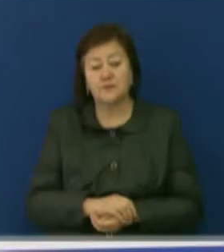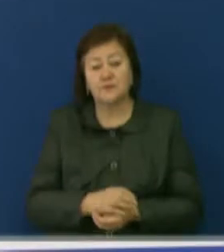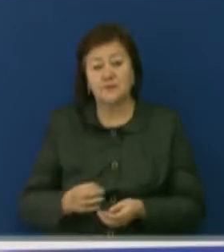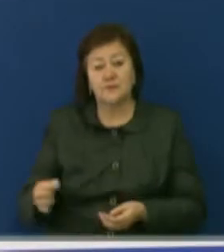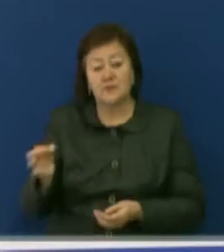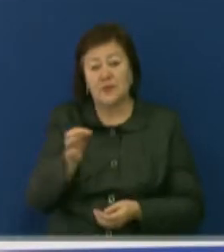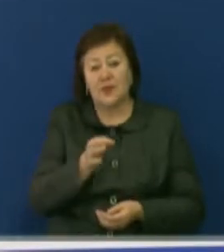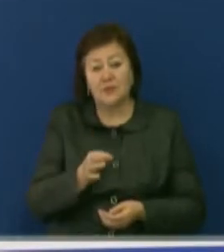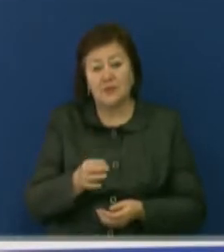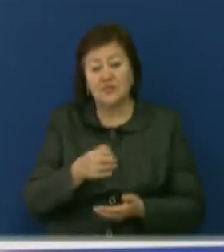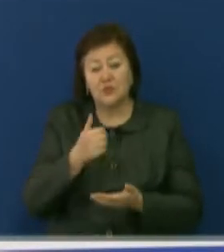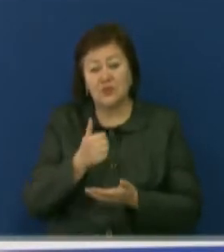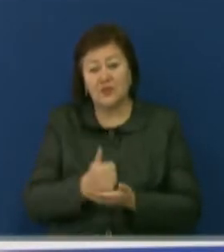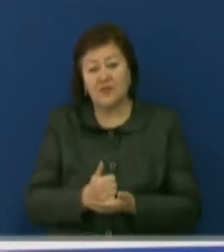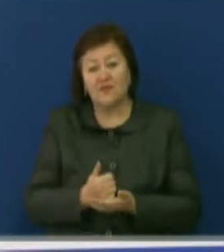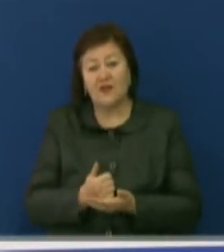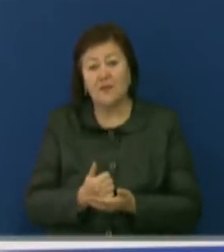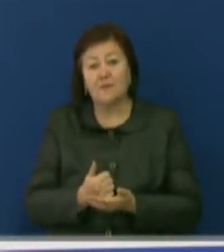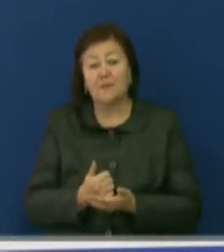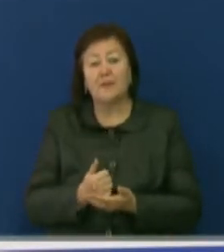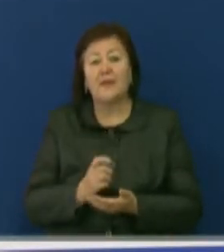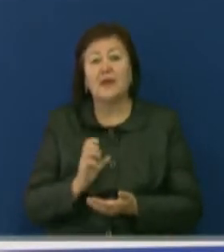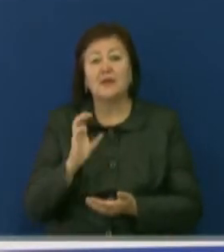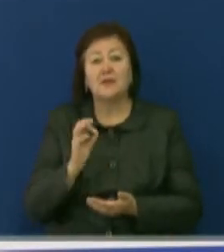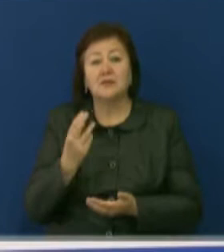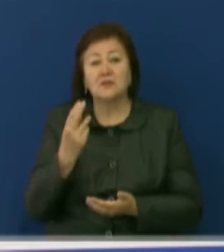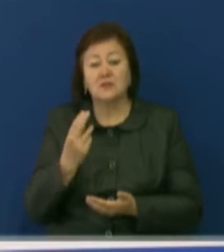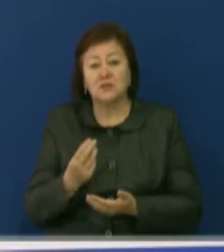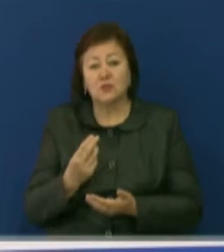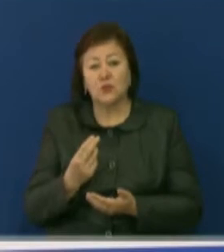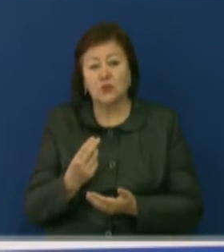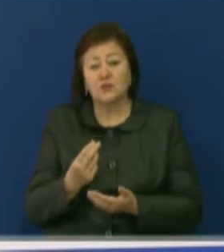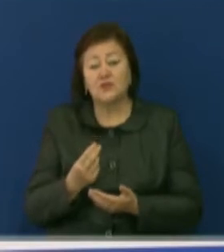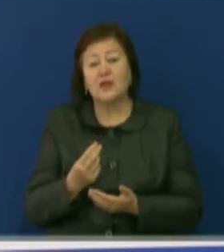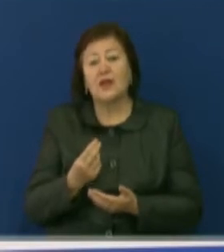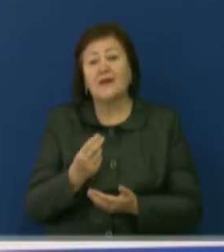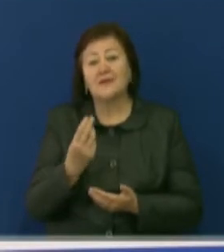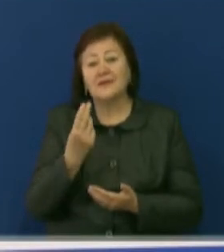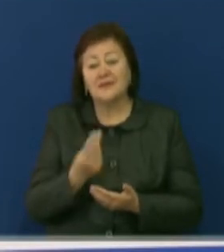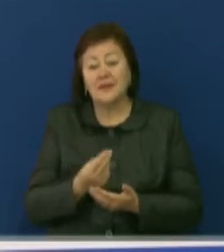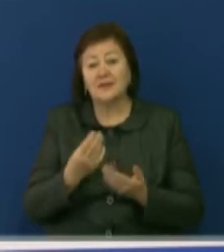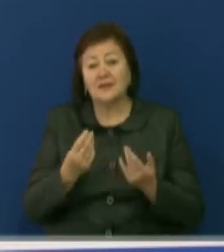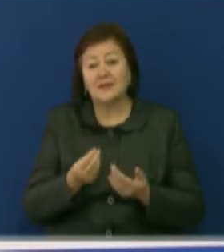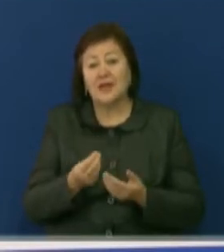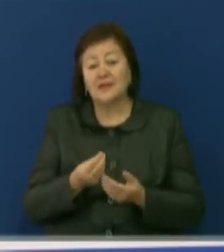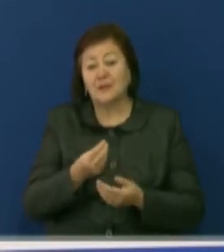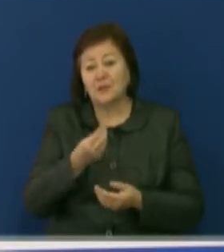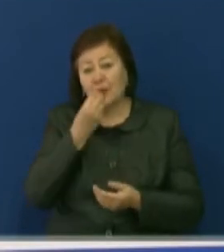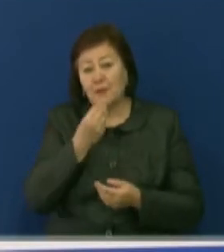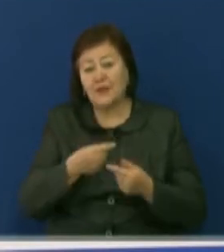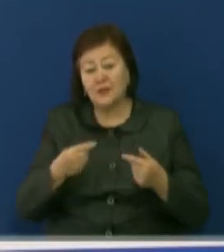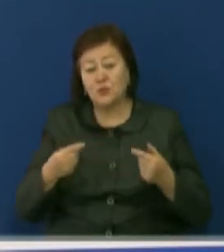Облыс әкімі Даниал Ахметовтың басшылығымен әлеуметтік маңызы бар азық-түлік тауарлардың бағасын тұрақтандыру бойынша кеңейтілген аппарат кеңес